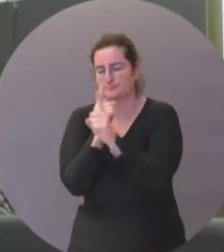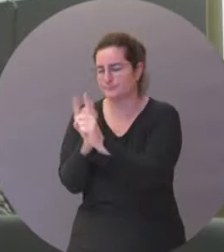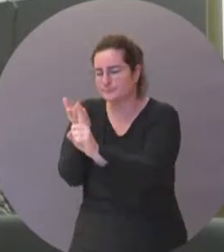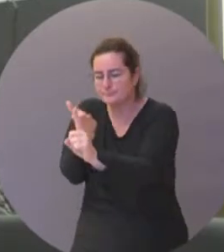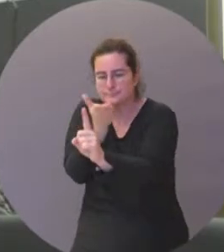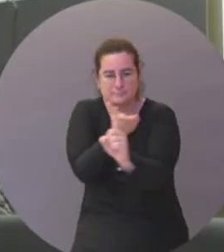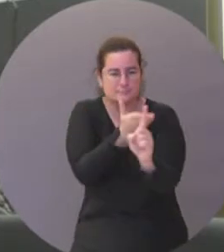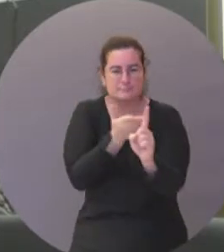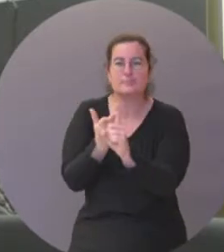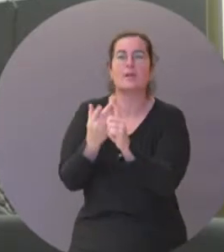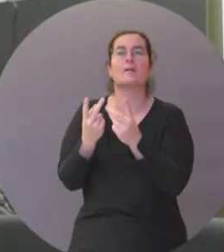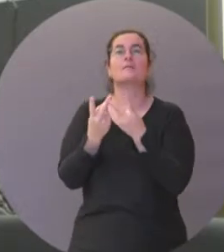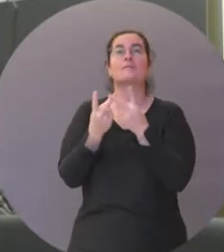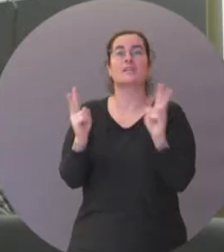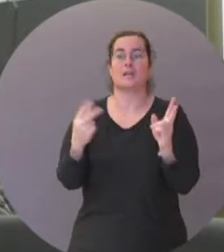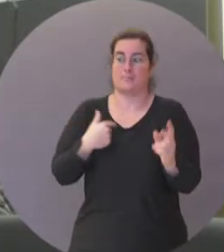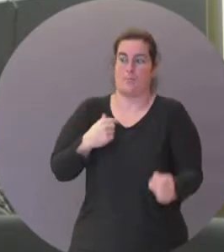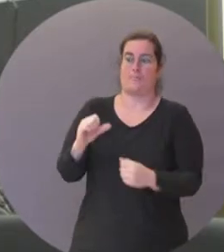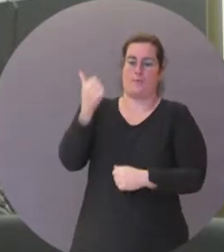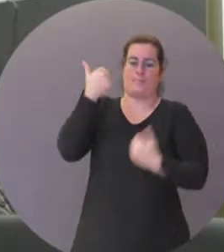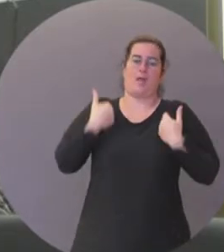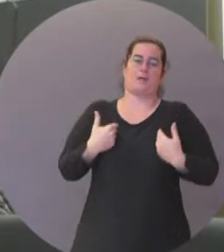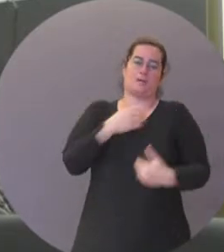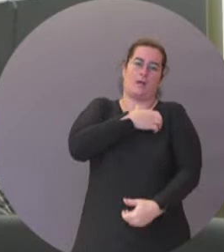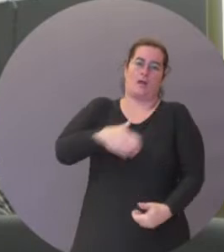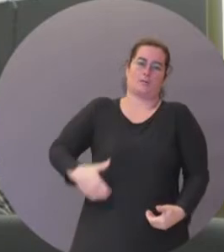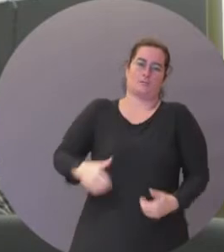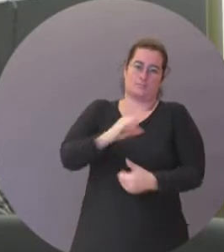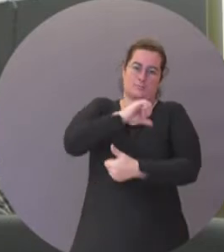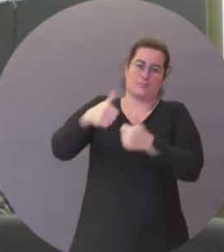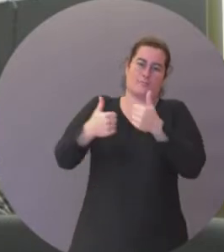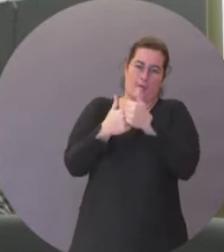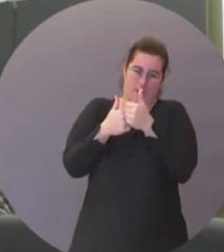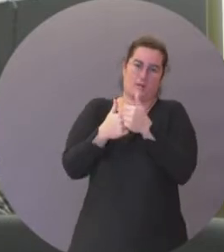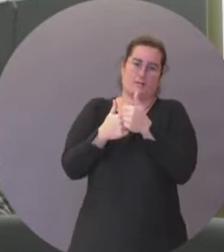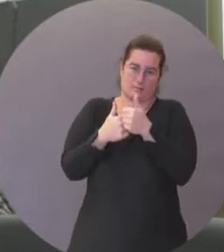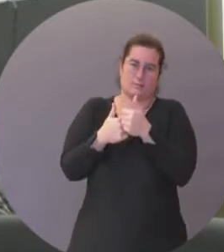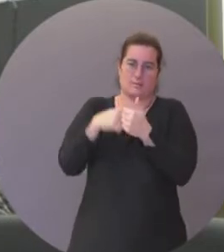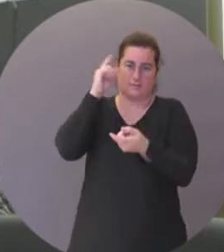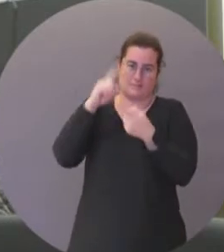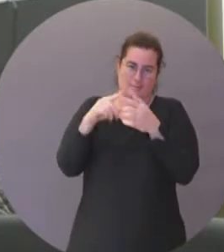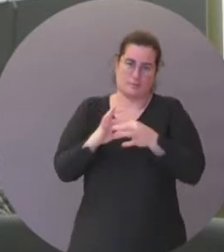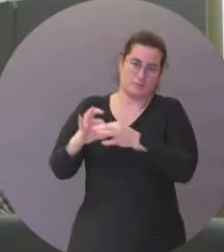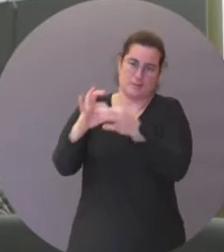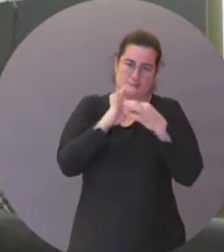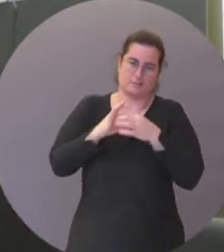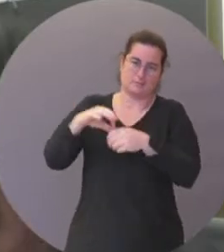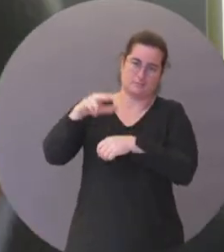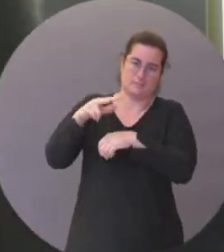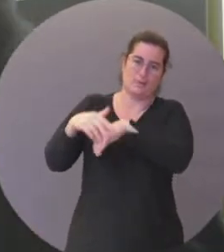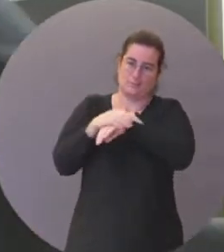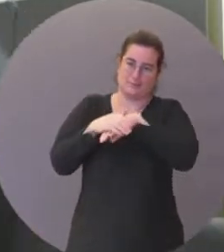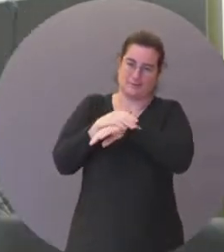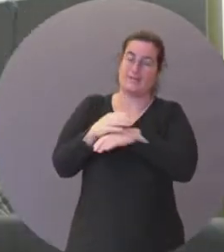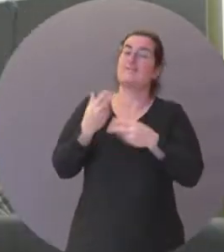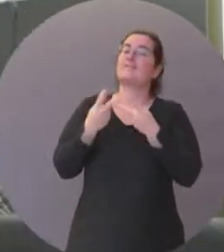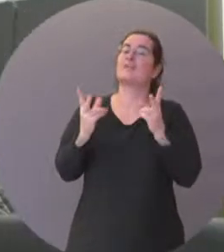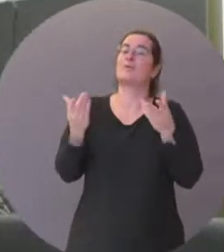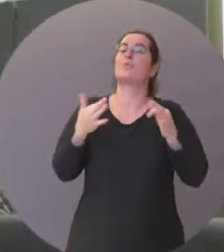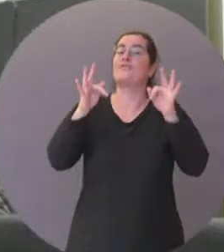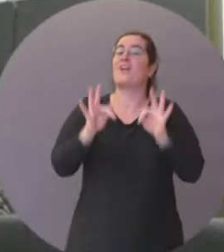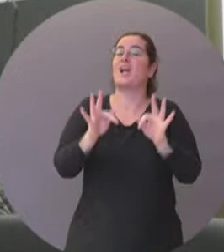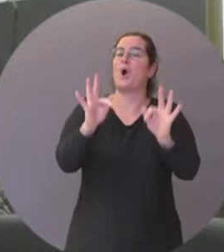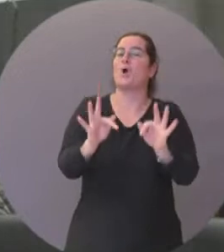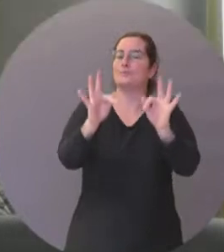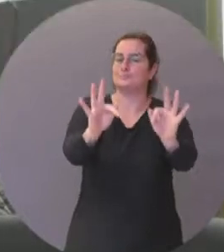nos communes et moi la première en tant qu'adjointe au maire en charge des solidarités du logement et de la politique de la ville à Fécamp dans nos